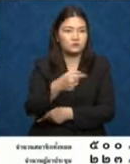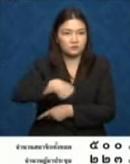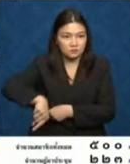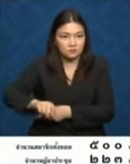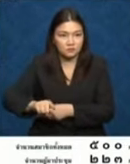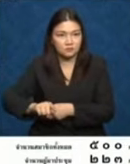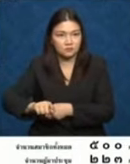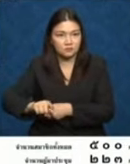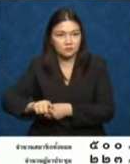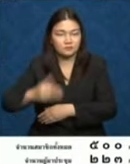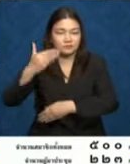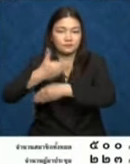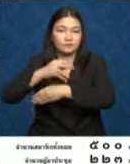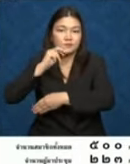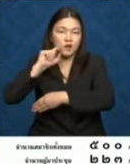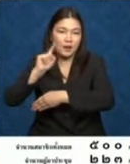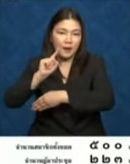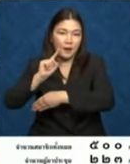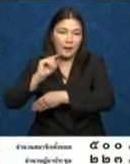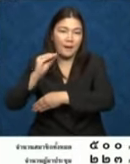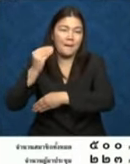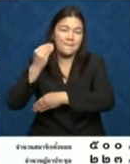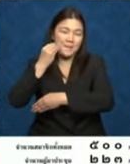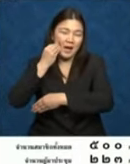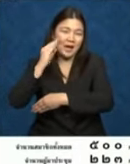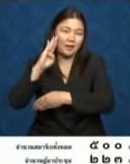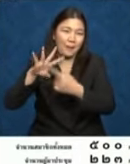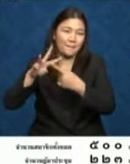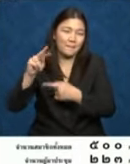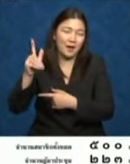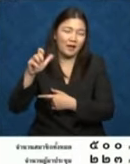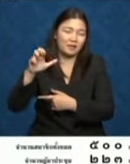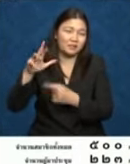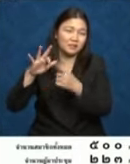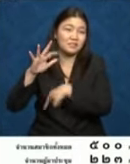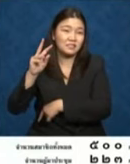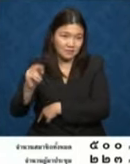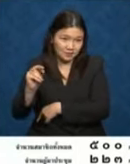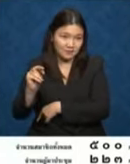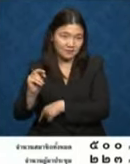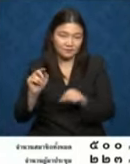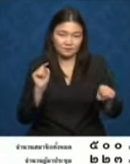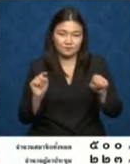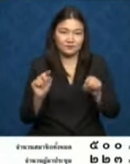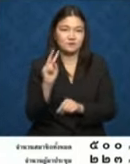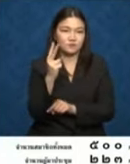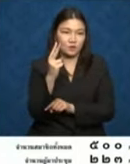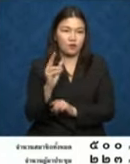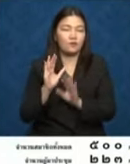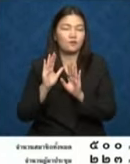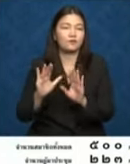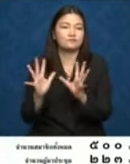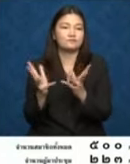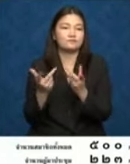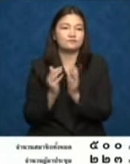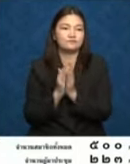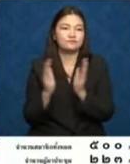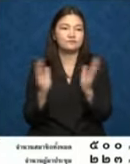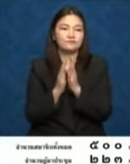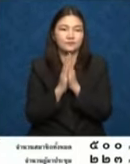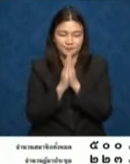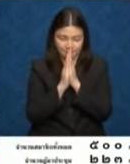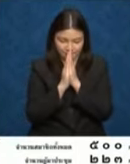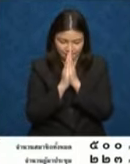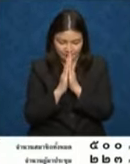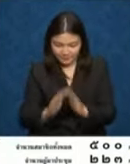ที่บ้านบานชื่นที่แม่สำของอำเภอศรีสัทนารายจึงกราบเรียนประธานด้วยประสานต่อไปครับ